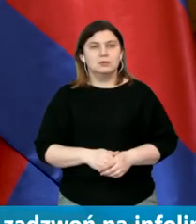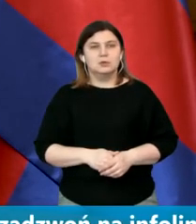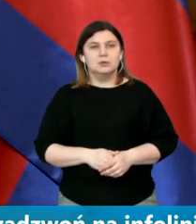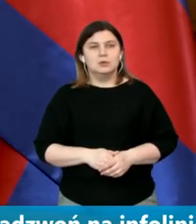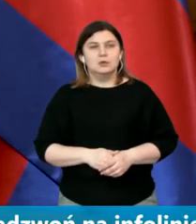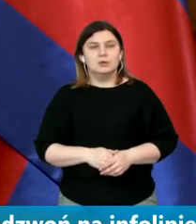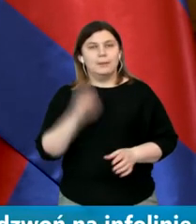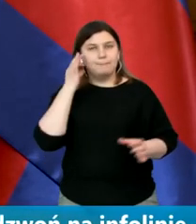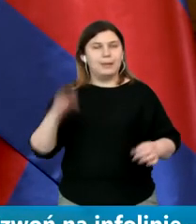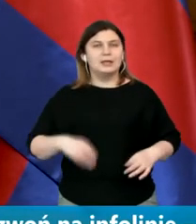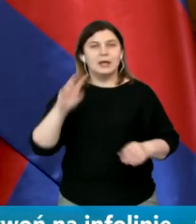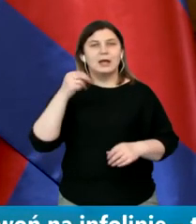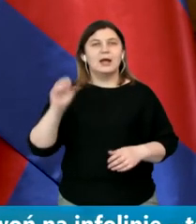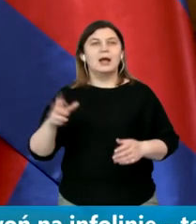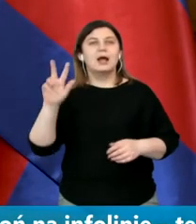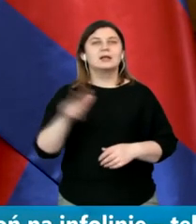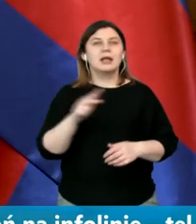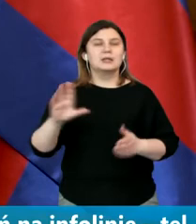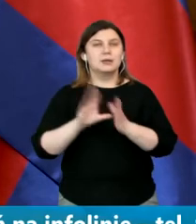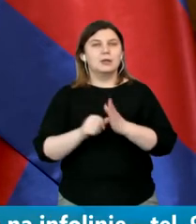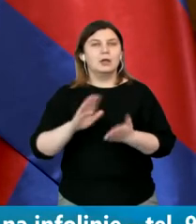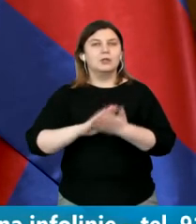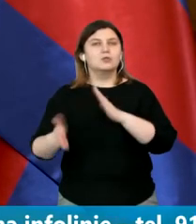Pani Hanna, a kiedy miasto zajmie się